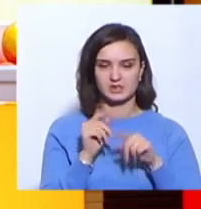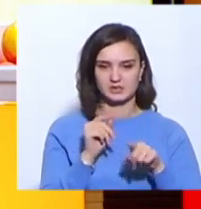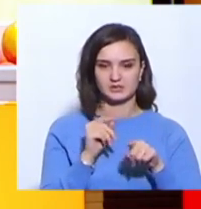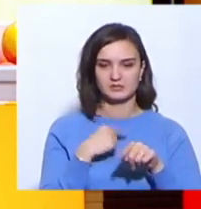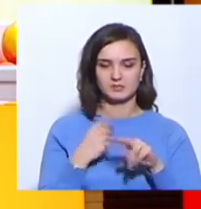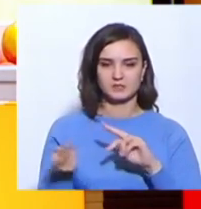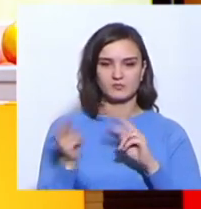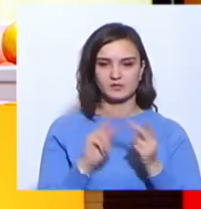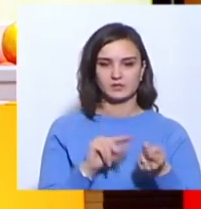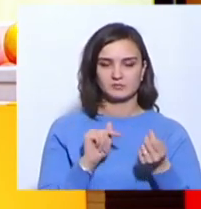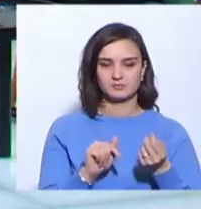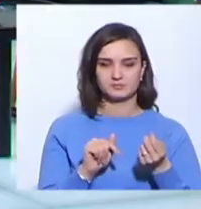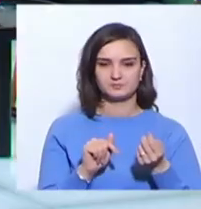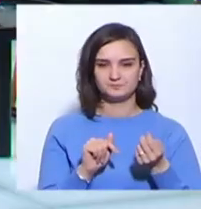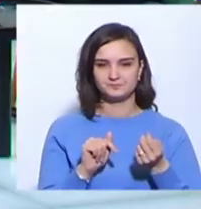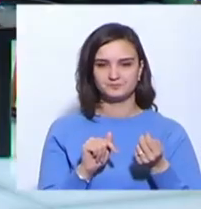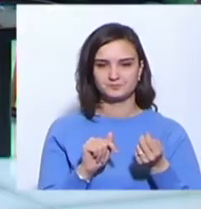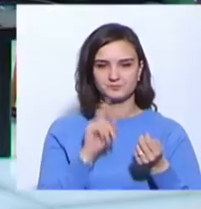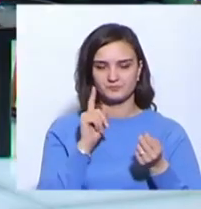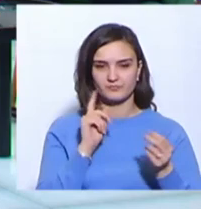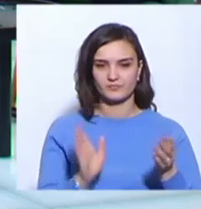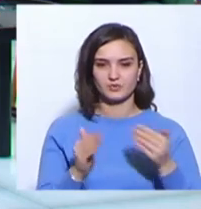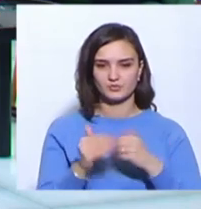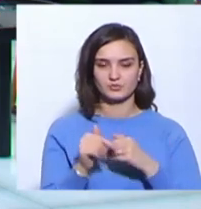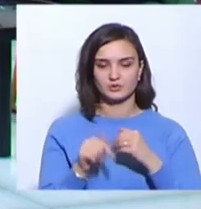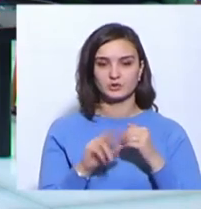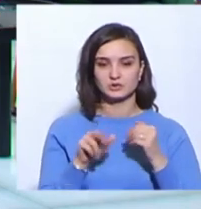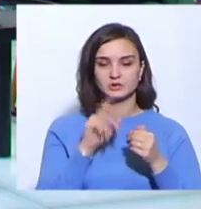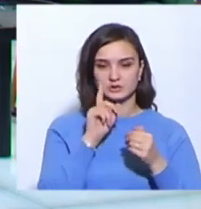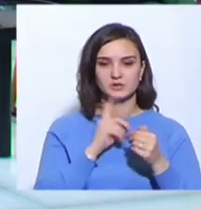მე გადმოვინაცვლებ წანე ზონაში და